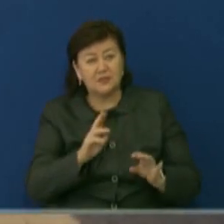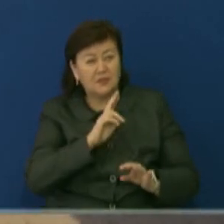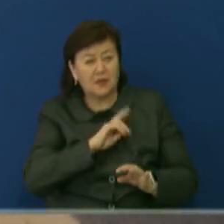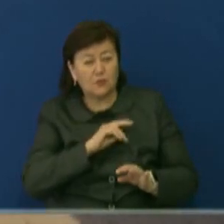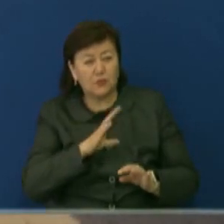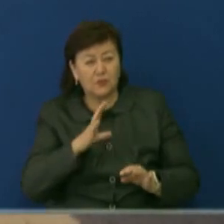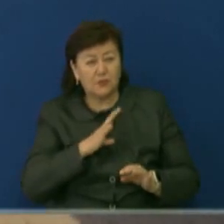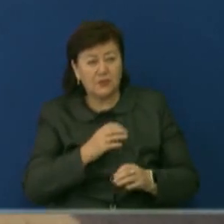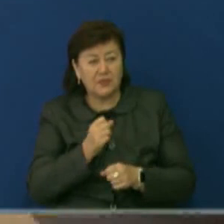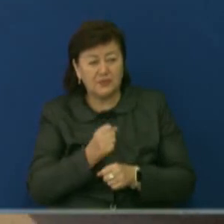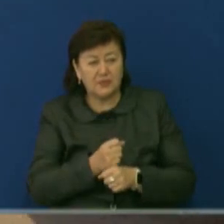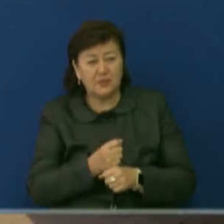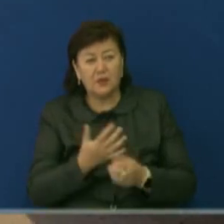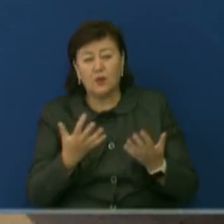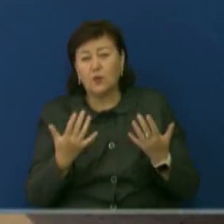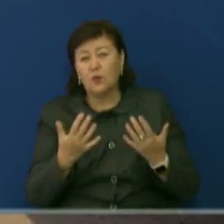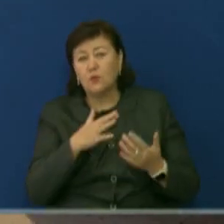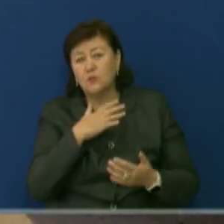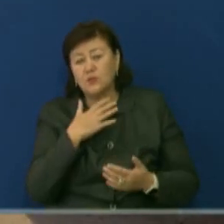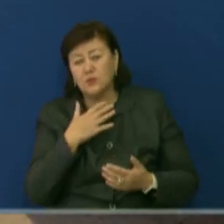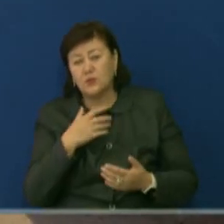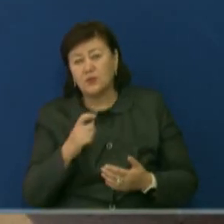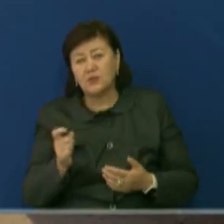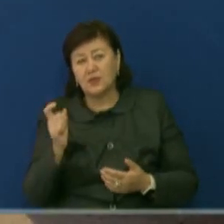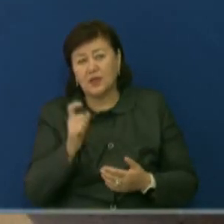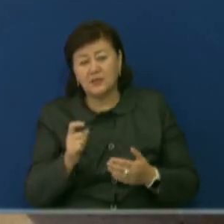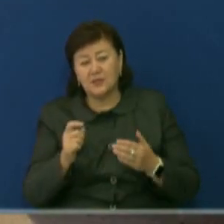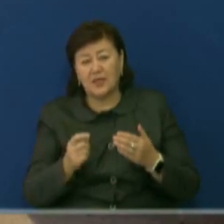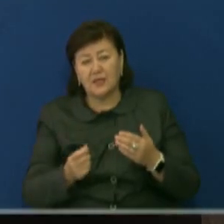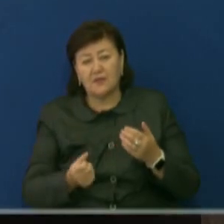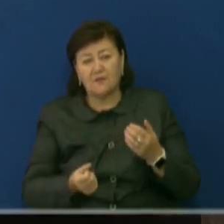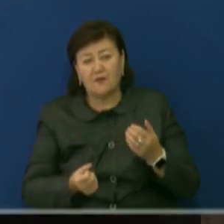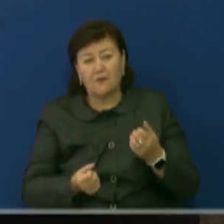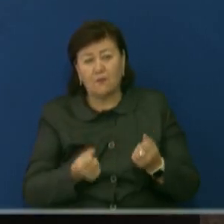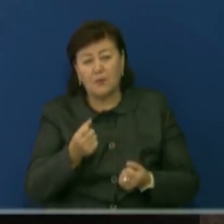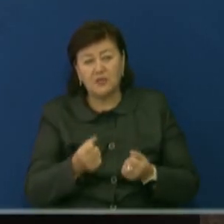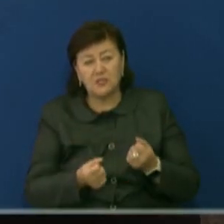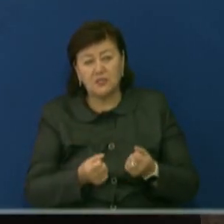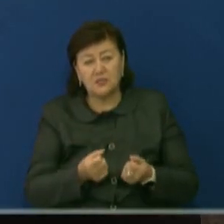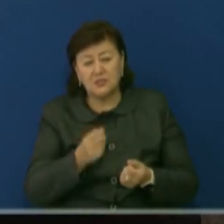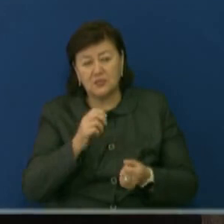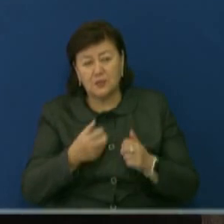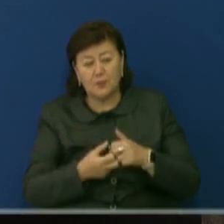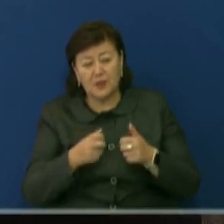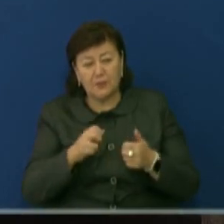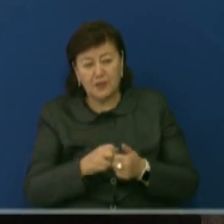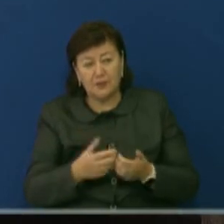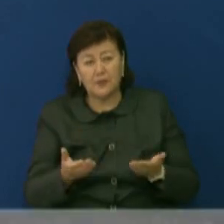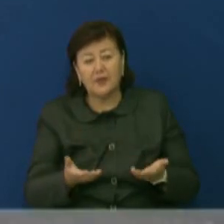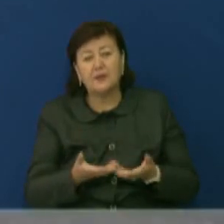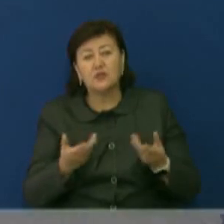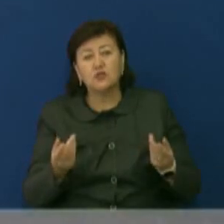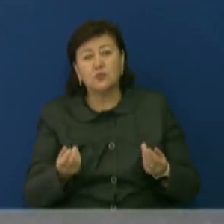с автовладельцами. У многих владельцев машин есть проблема при парковке, и для них необходимо создавать такие условия, чтобы